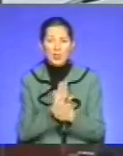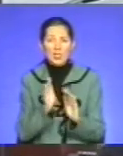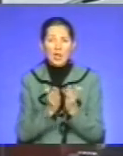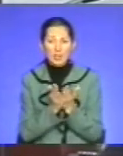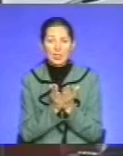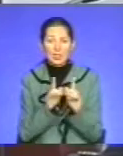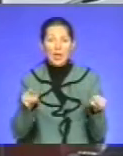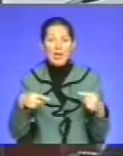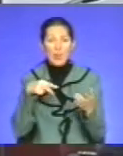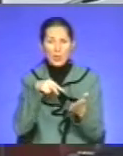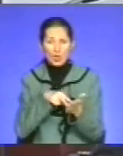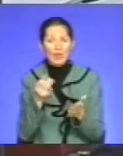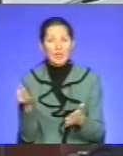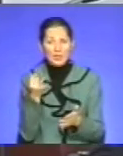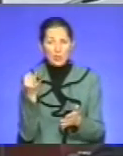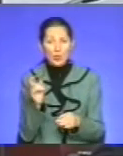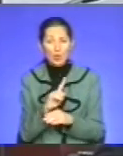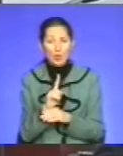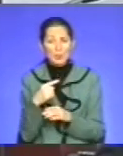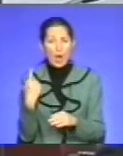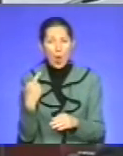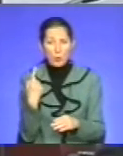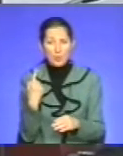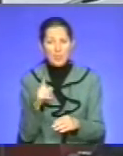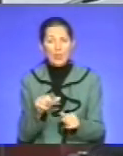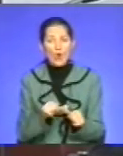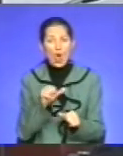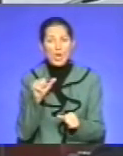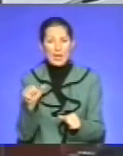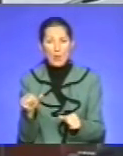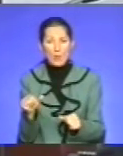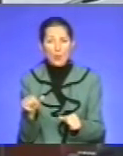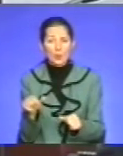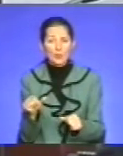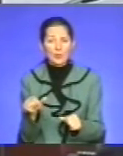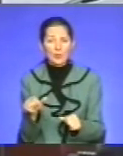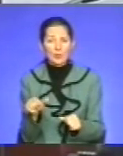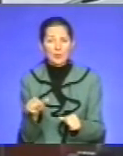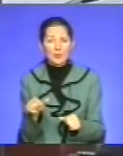історії Тернопільської області», чи в окремому